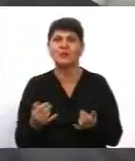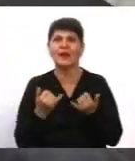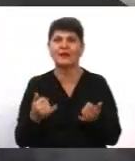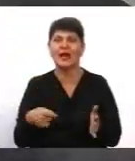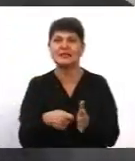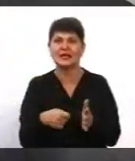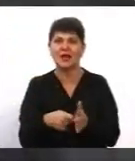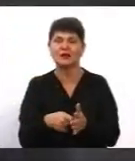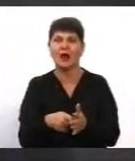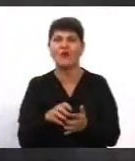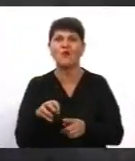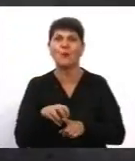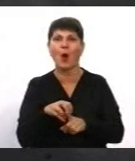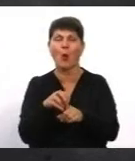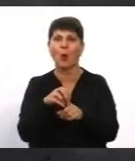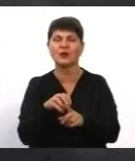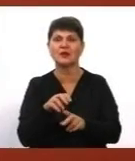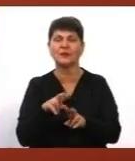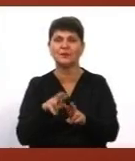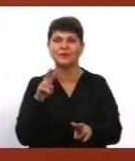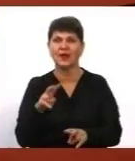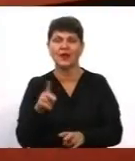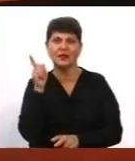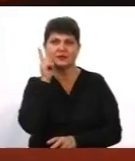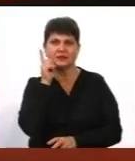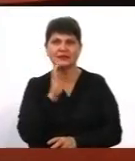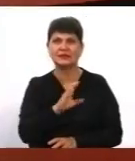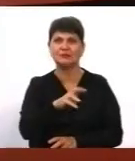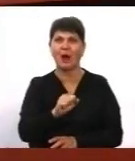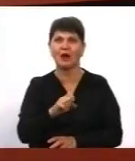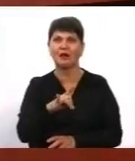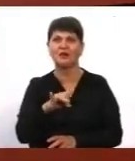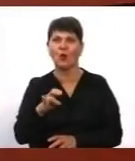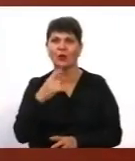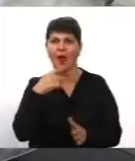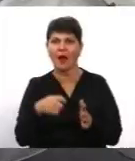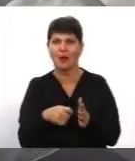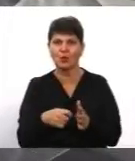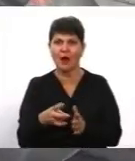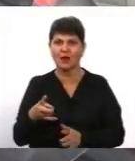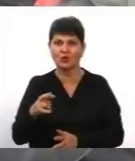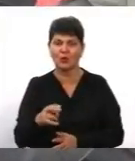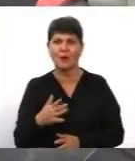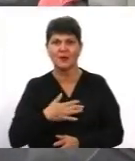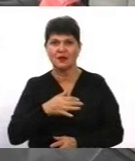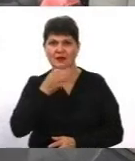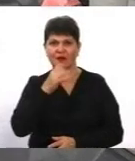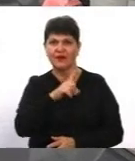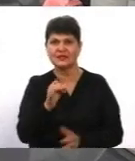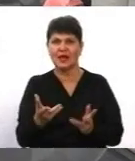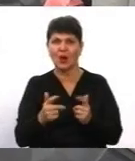акумуляторів смартфона і повербанків, від якого живляться фари. Мені подобається сам принцип руху за рахунок сили